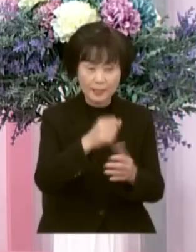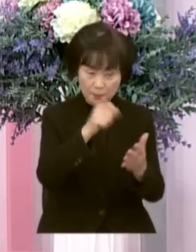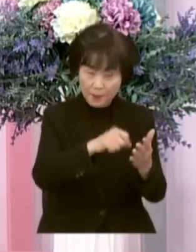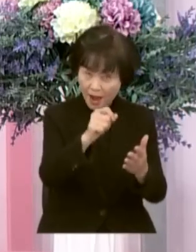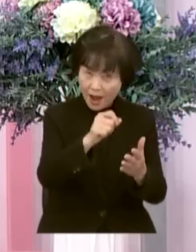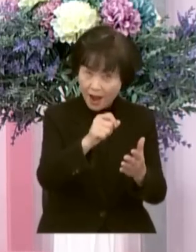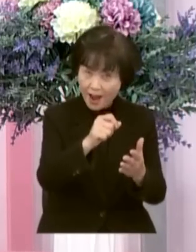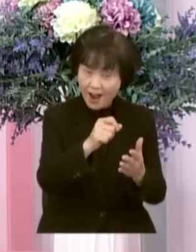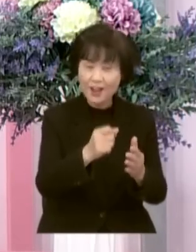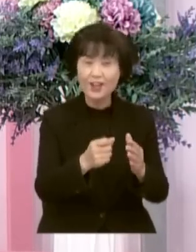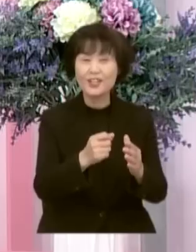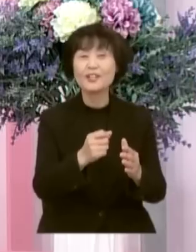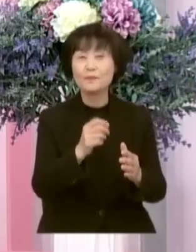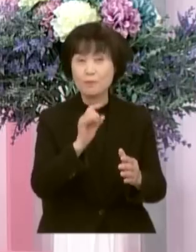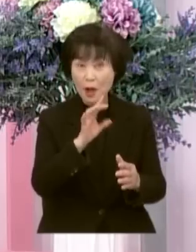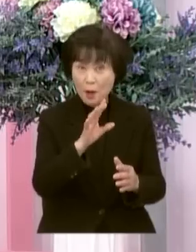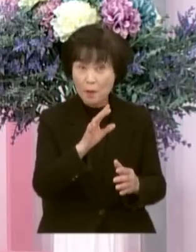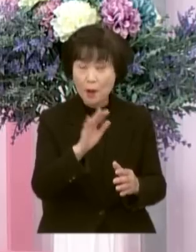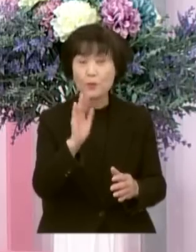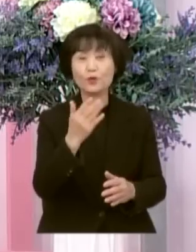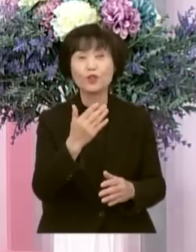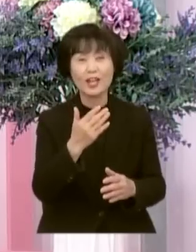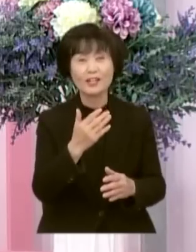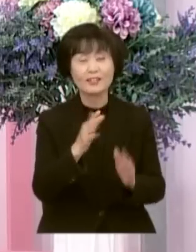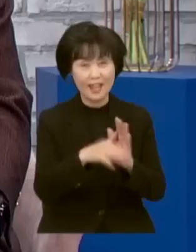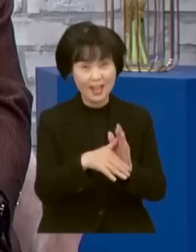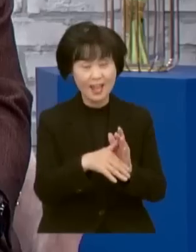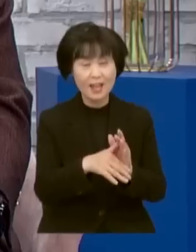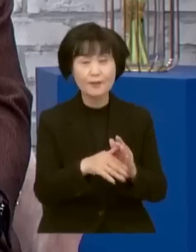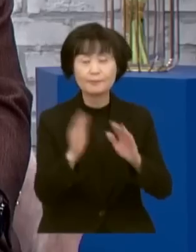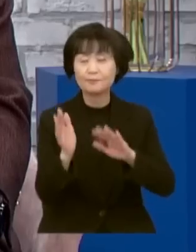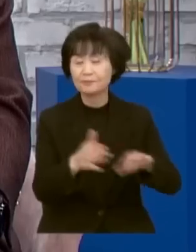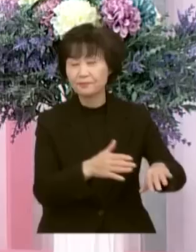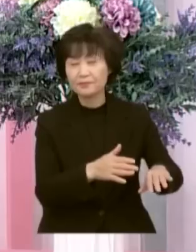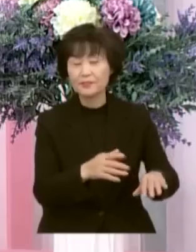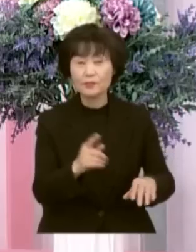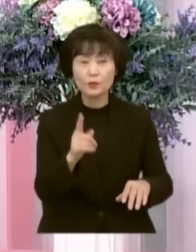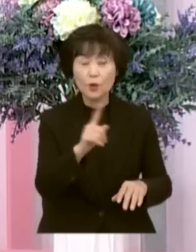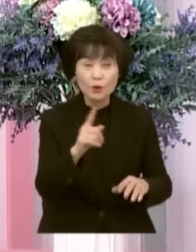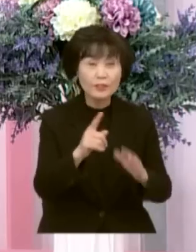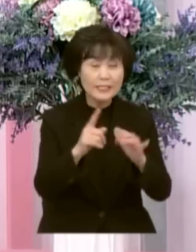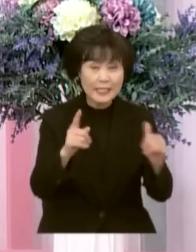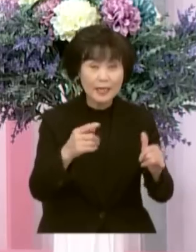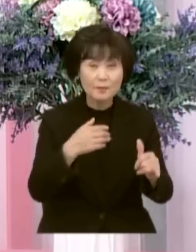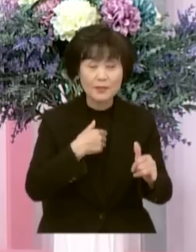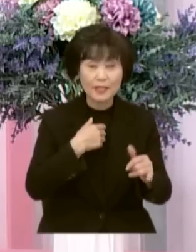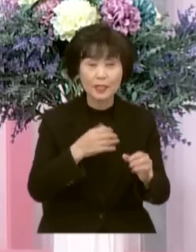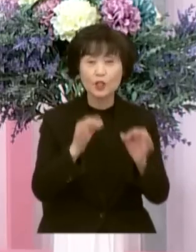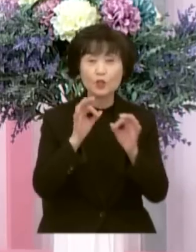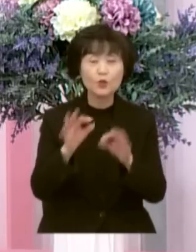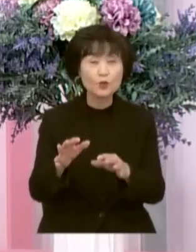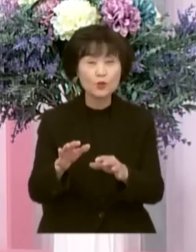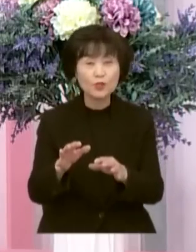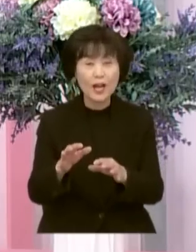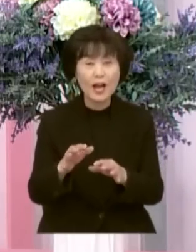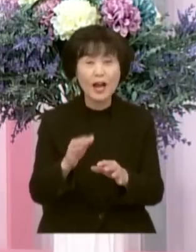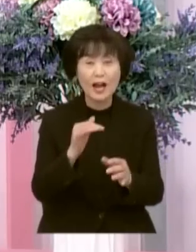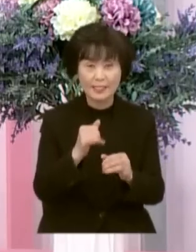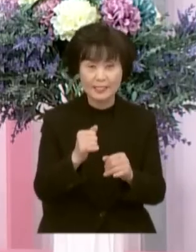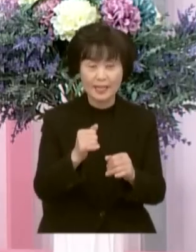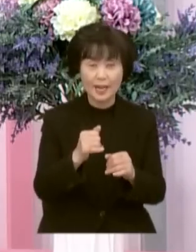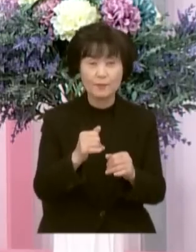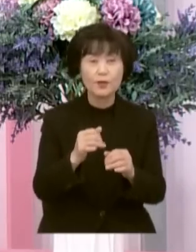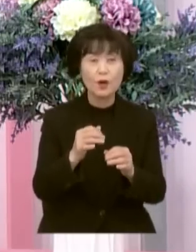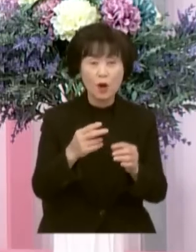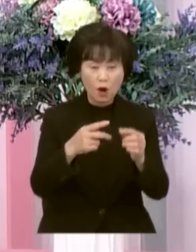하나는 어떤 분이 투자를 하시겠다라는 그런 것도 있었어요. 1안 거기 그 대형 어학원 스카웃